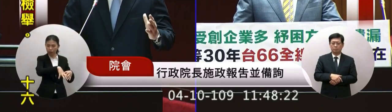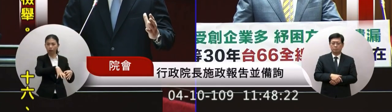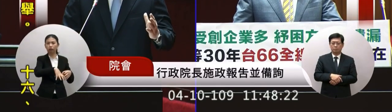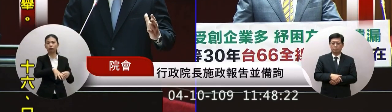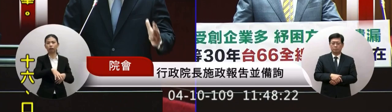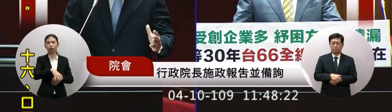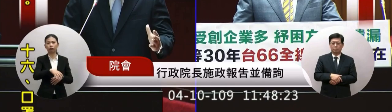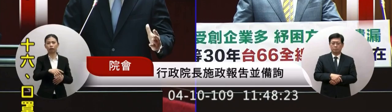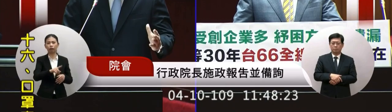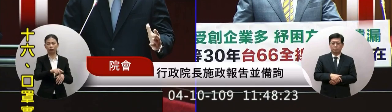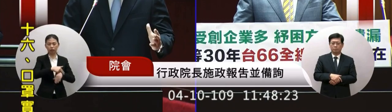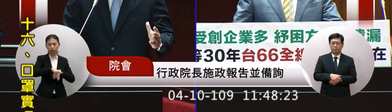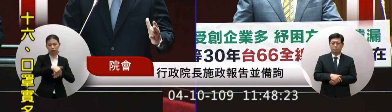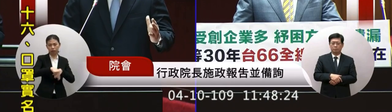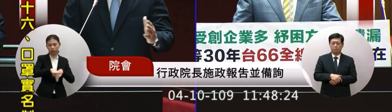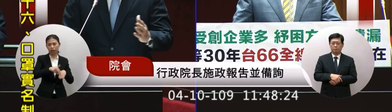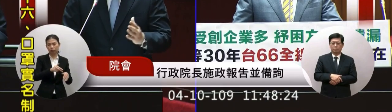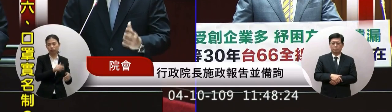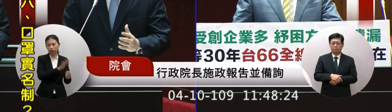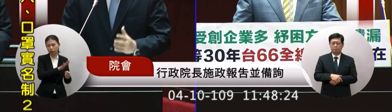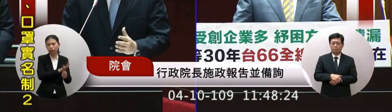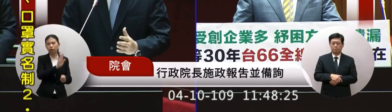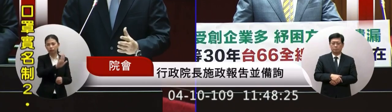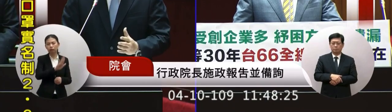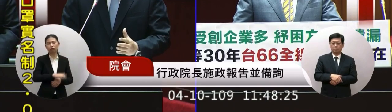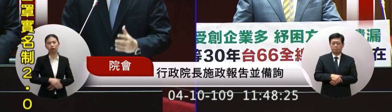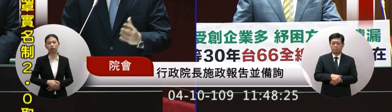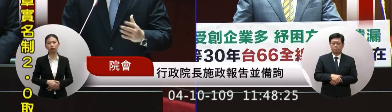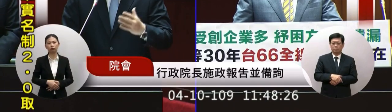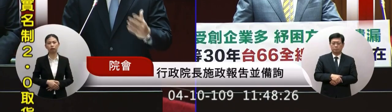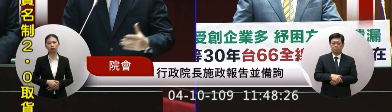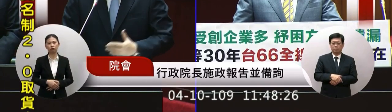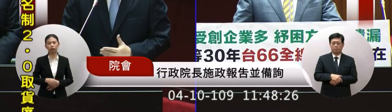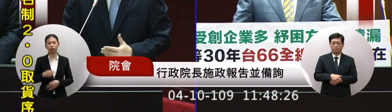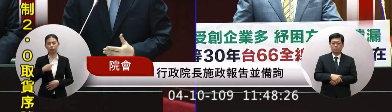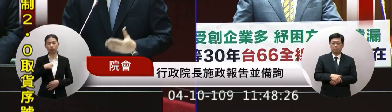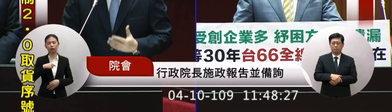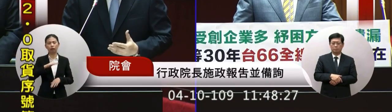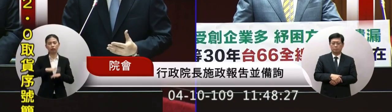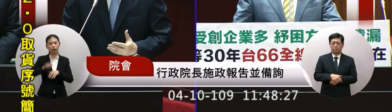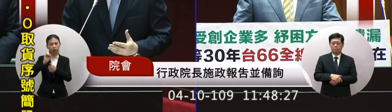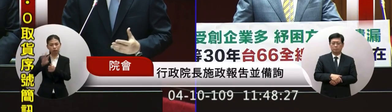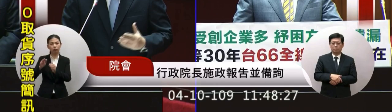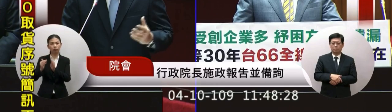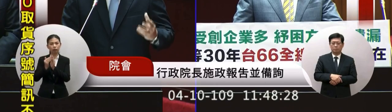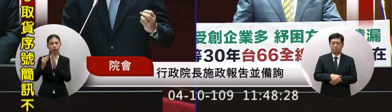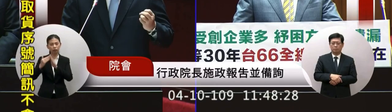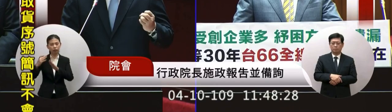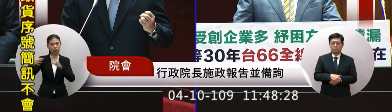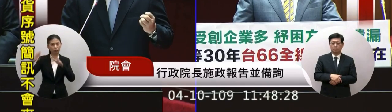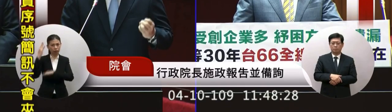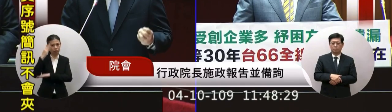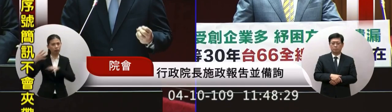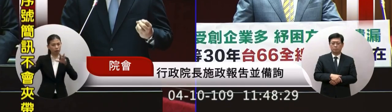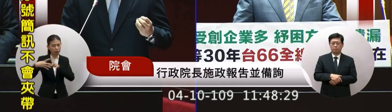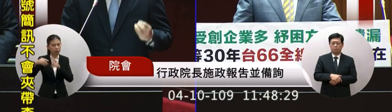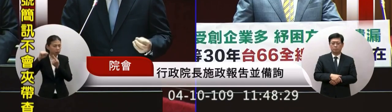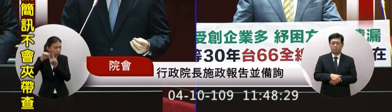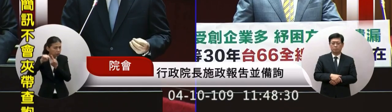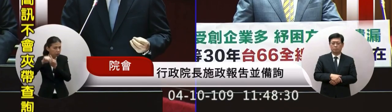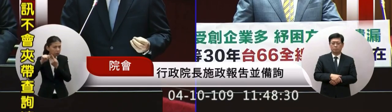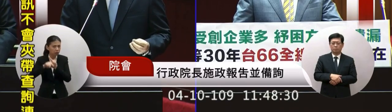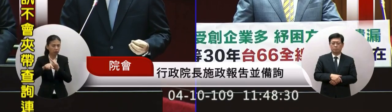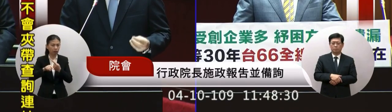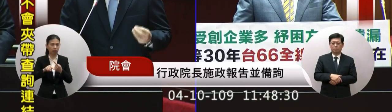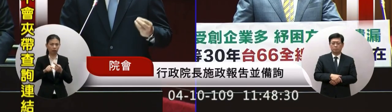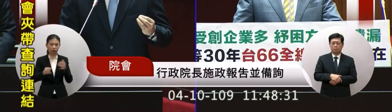的部会，好，也是可以参照办理。所以我会来跟桃园市政府研究，好，就这个 受创比较严